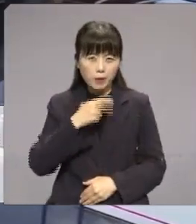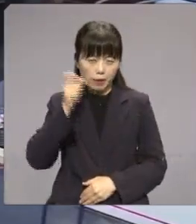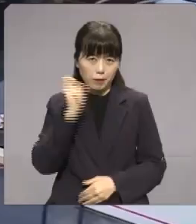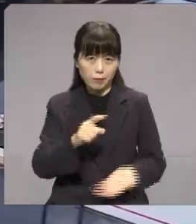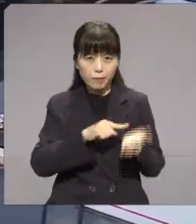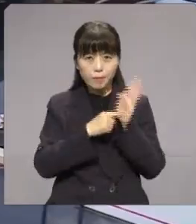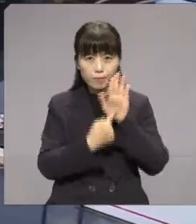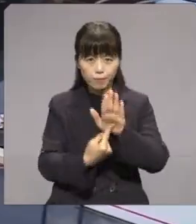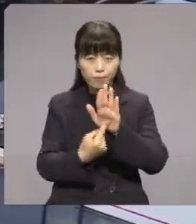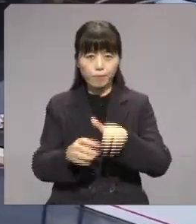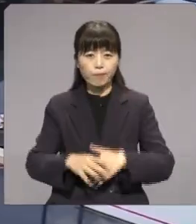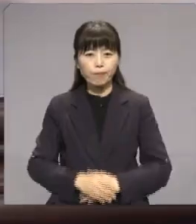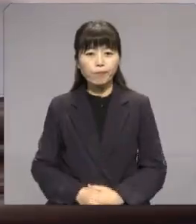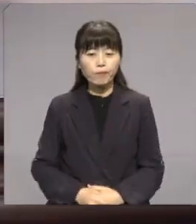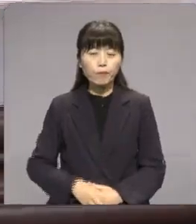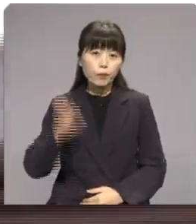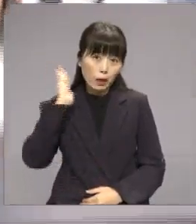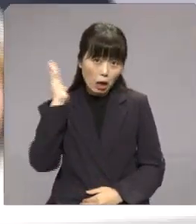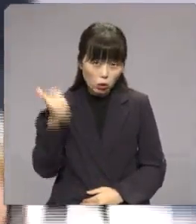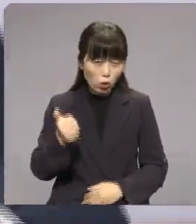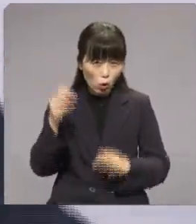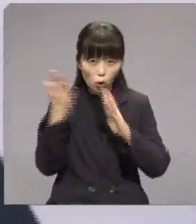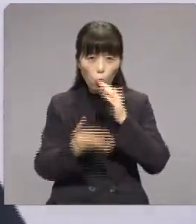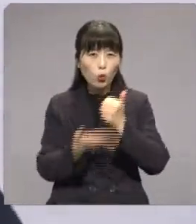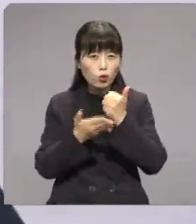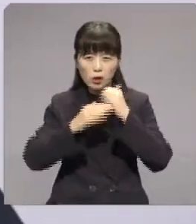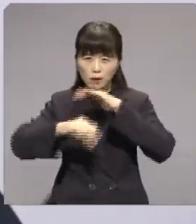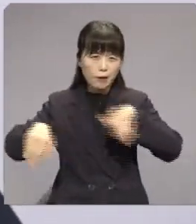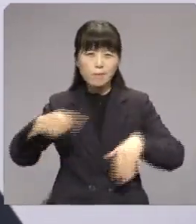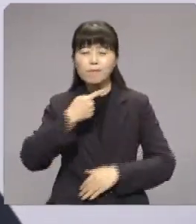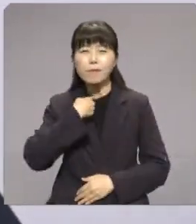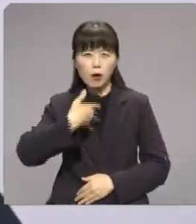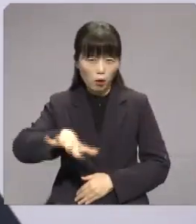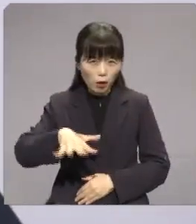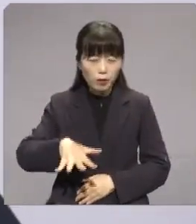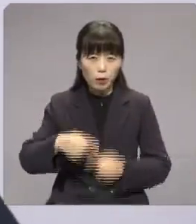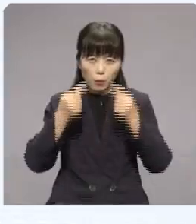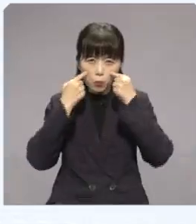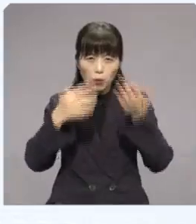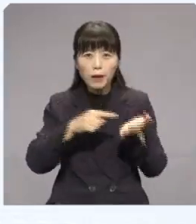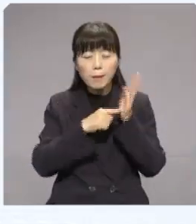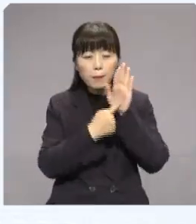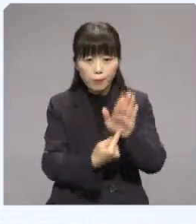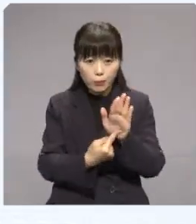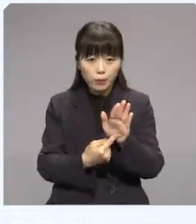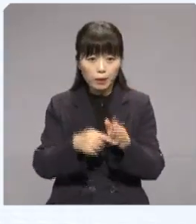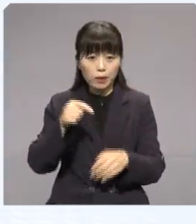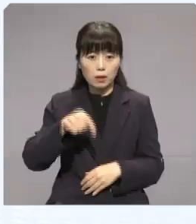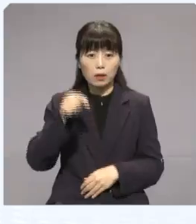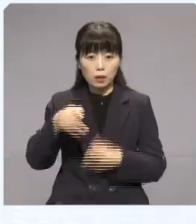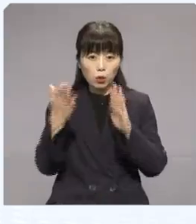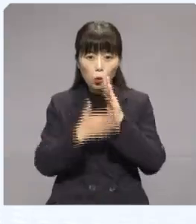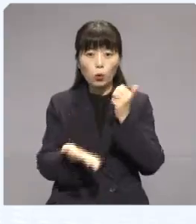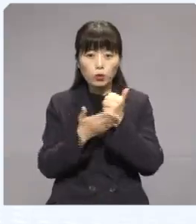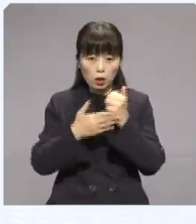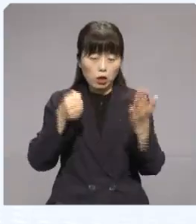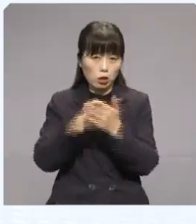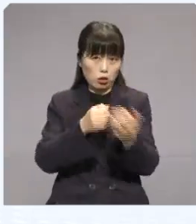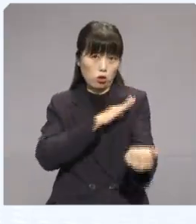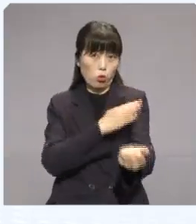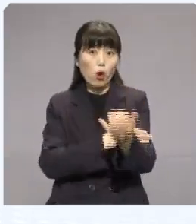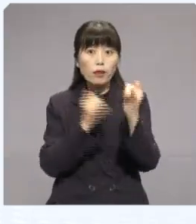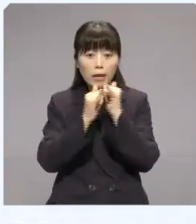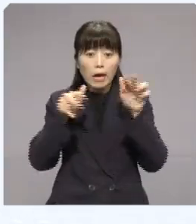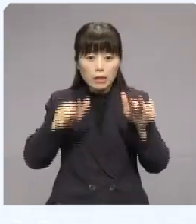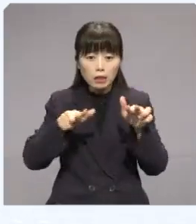걸로 풀이됩니다. 대통령의 공천 개입은 없었다는 점을 분명히 한 건데 그때 공천 결정권자가